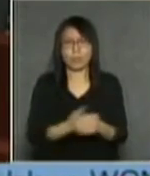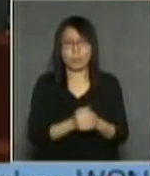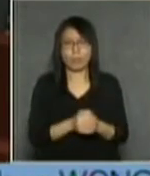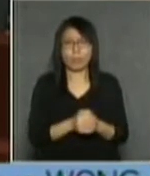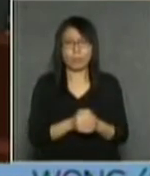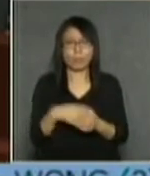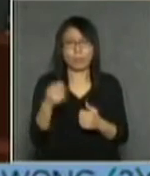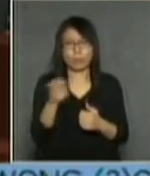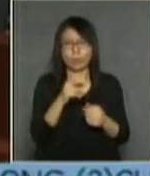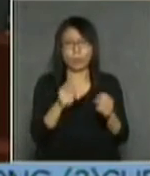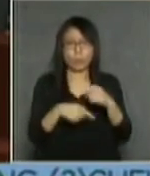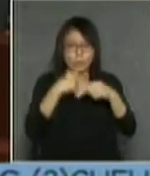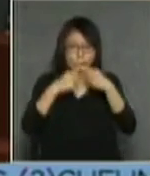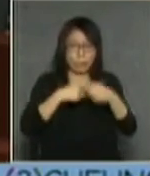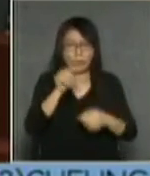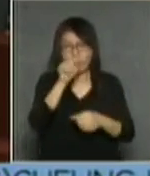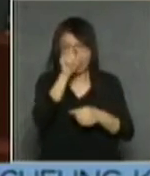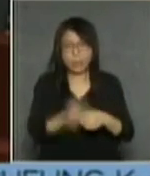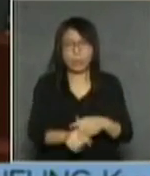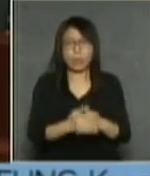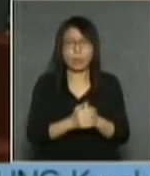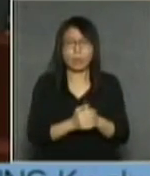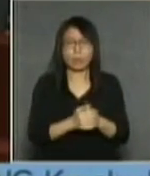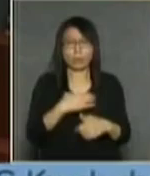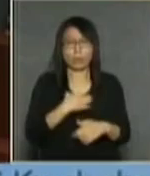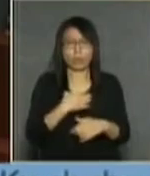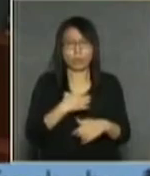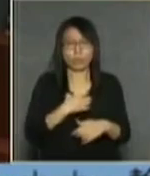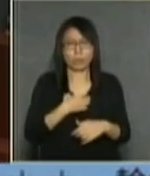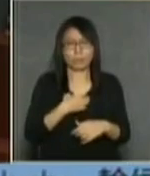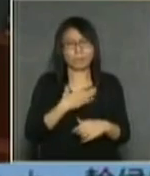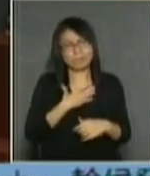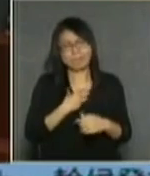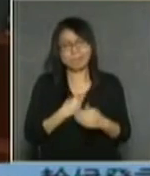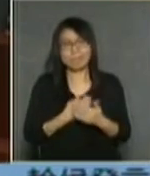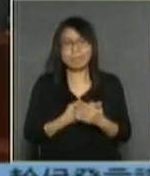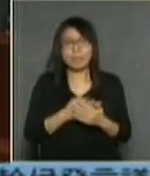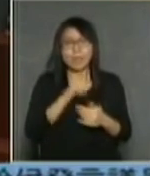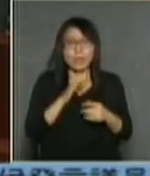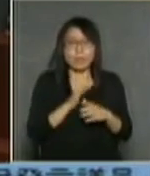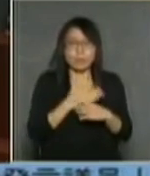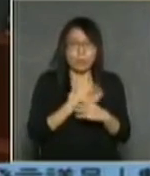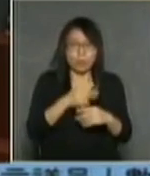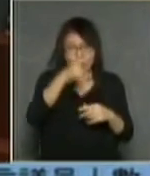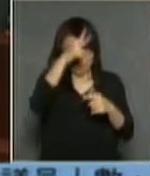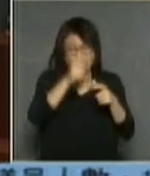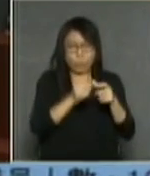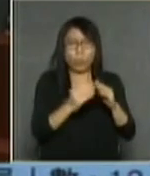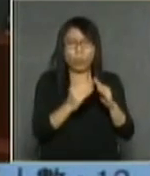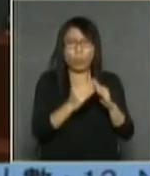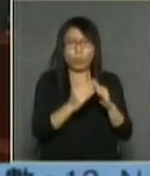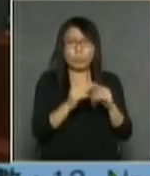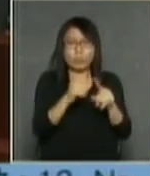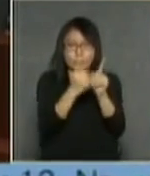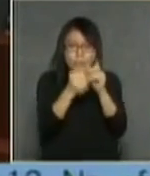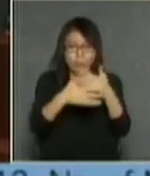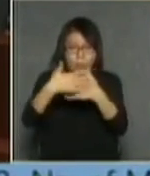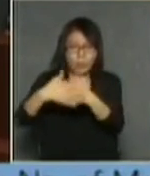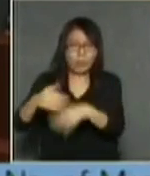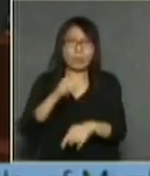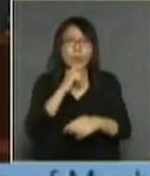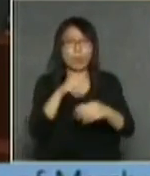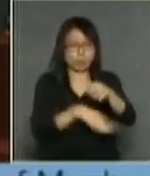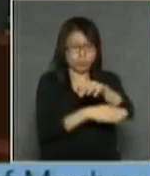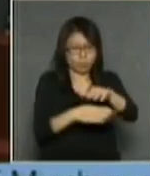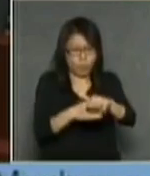再讨论这个问题呢，我们觉得是很有感触，因为11条公屋村近3万户的家庭